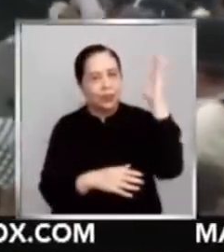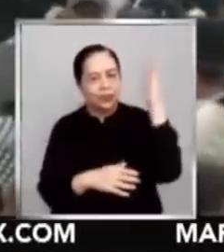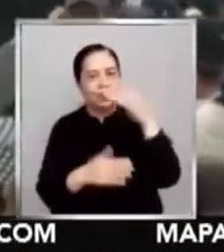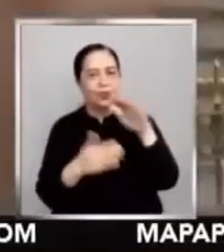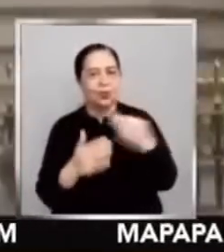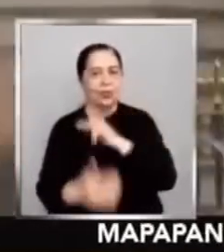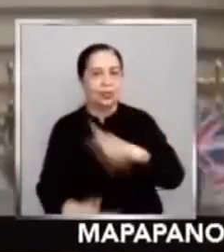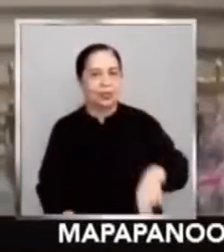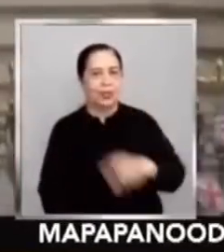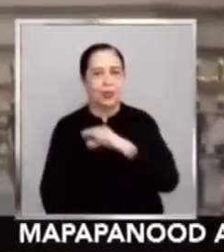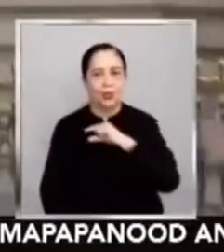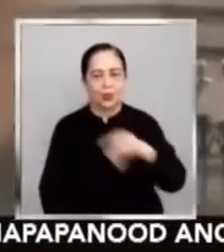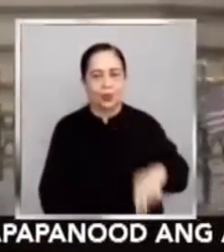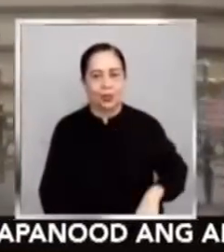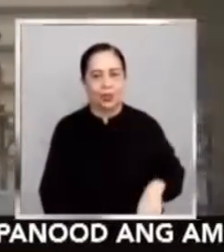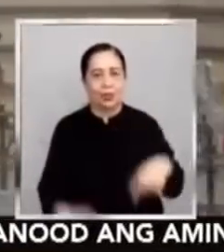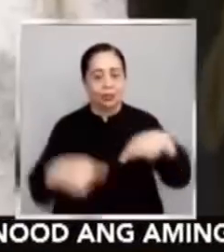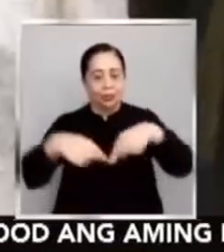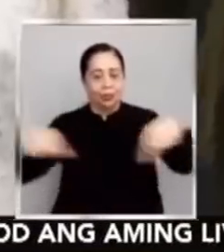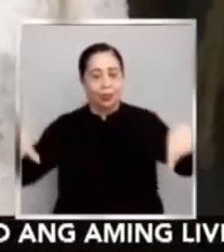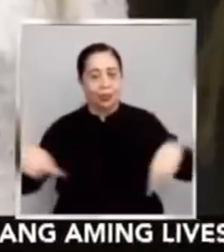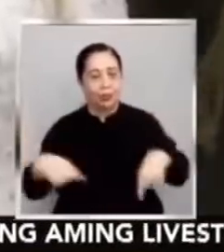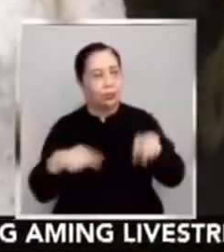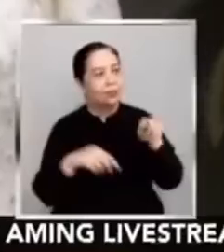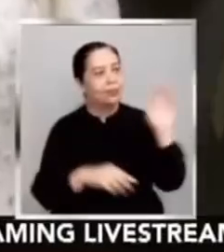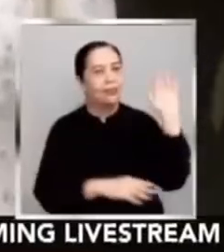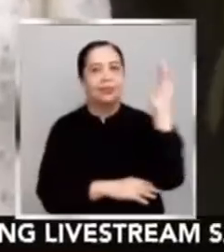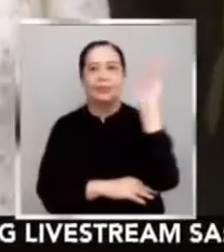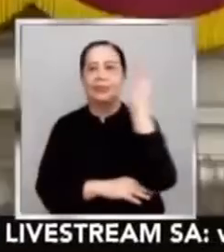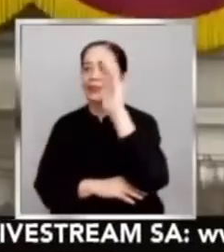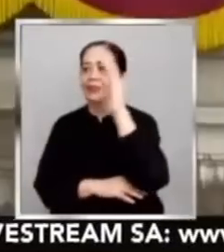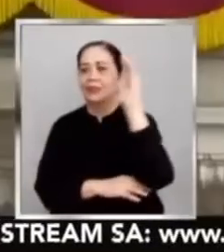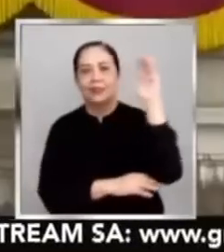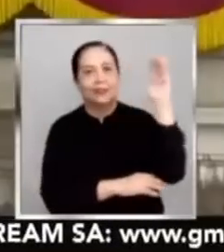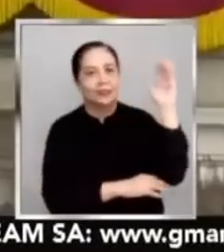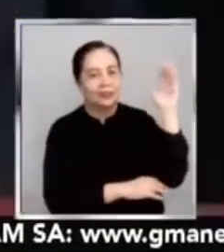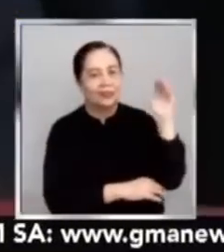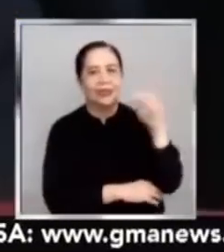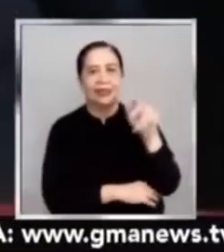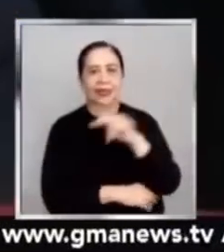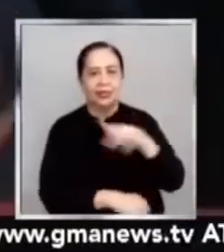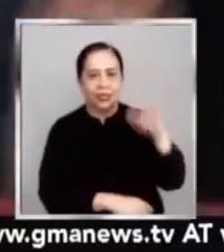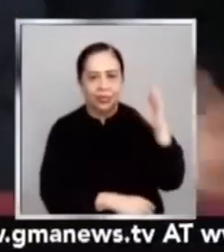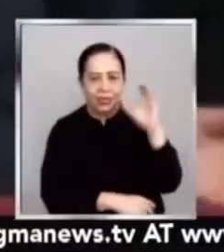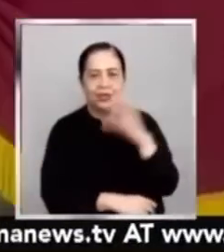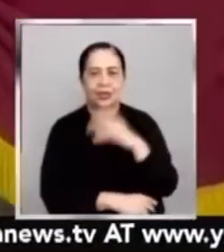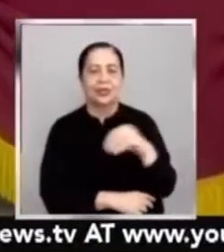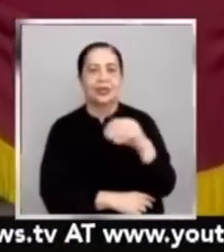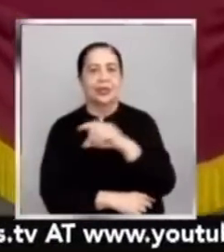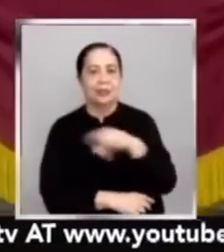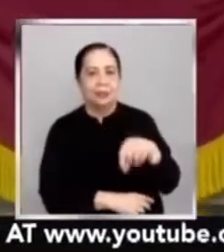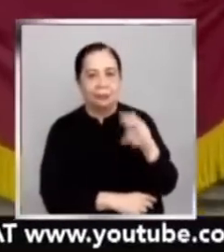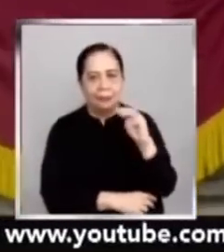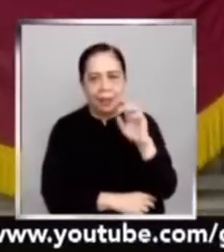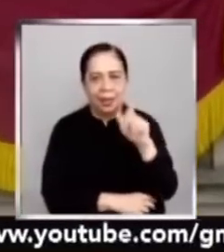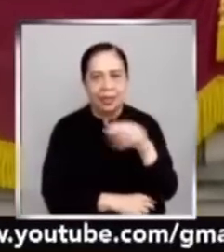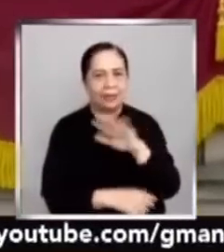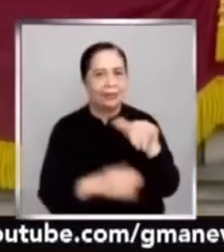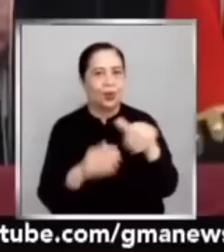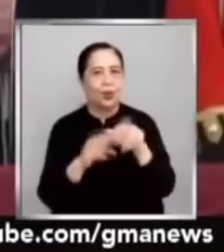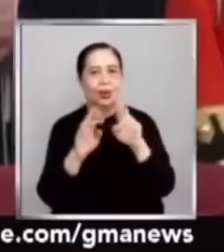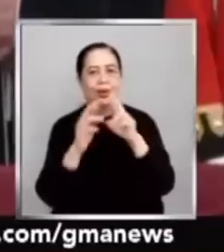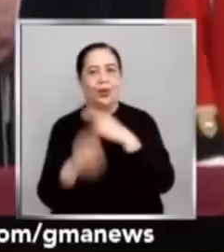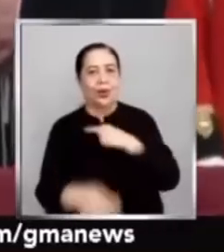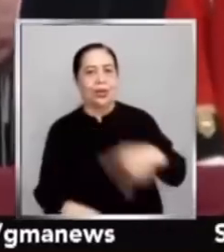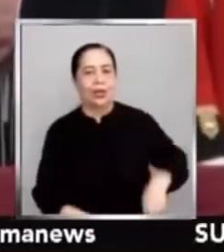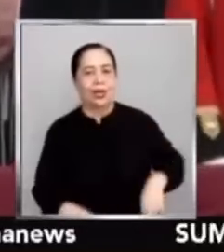Mula sa balcony ng Buckingham Palace, kumaway sa publiko sina Charles, Camilla at mga miyembro ng royal family. Kapansin-pansing wala sa